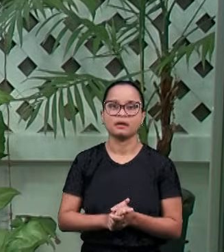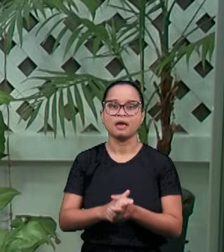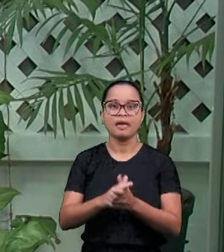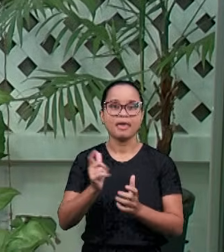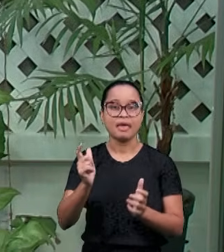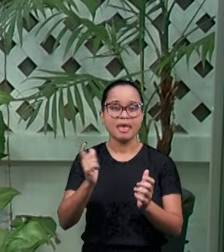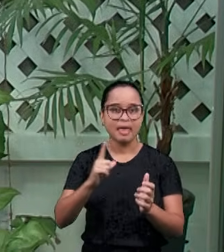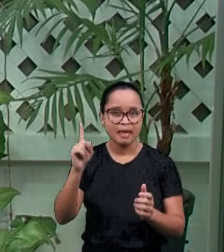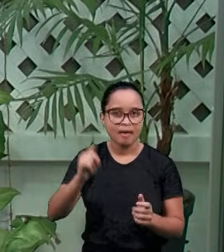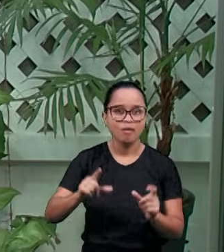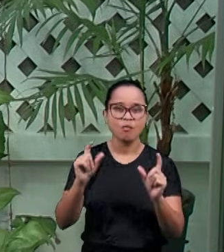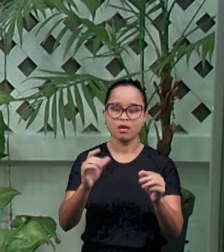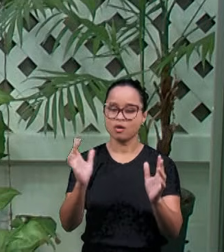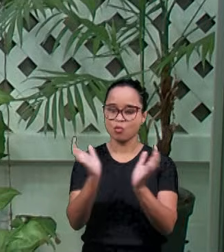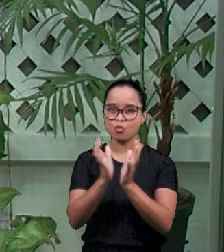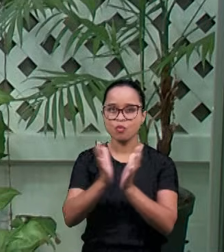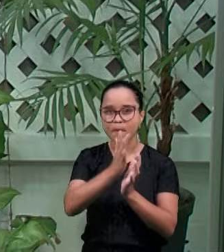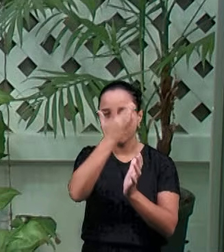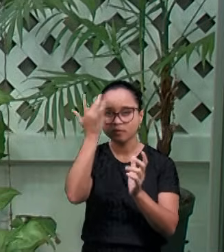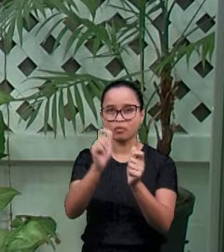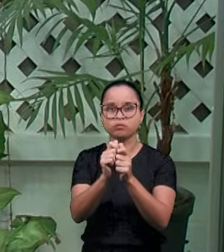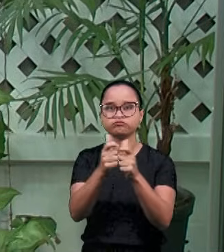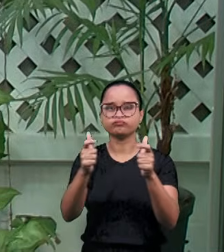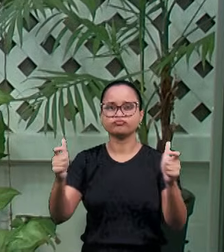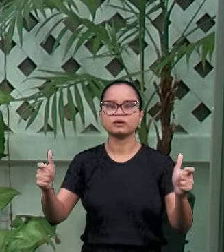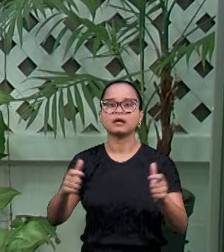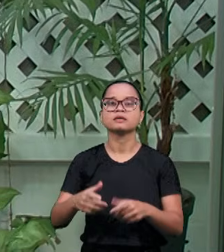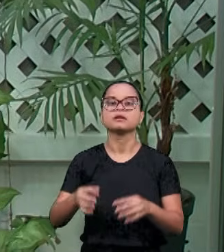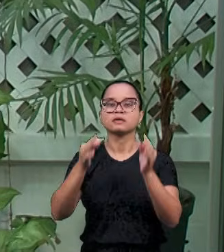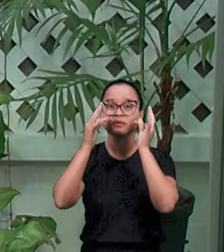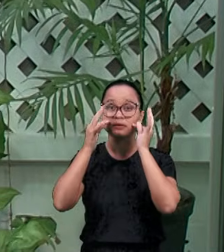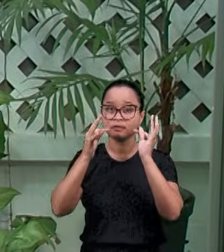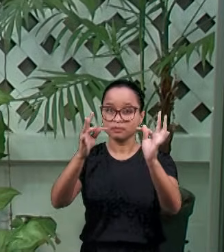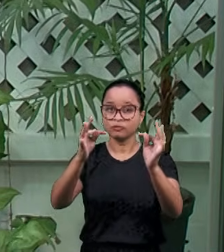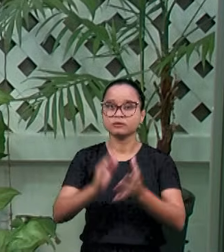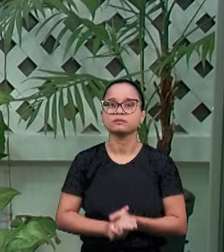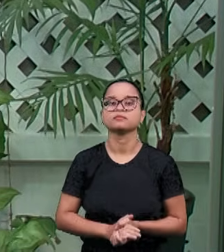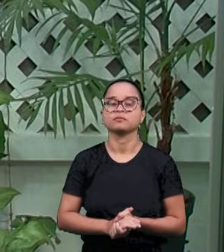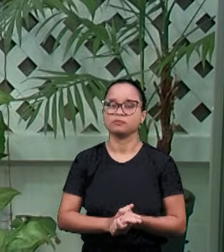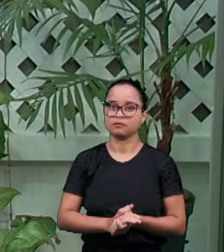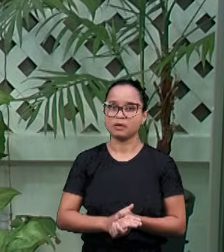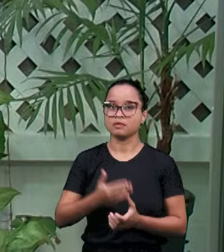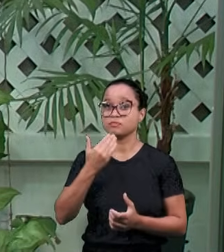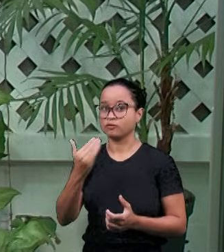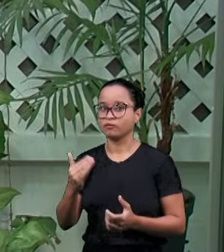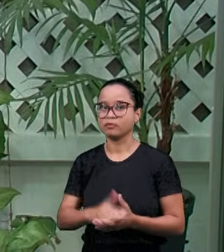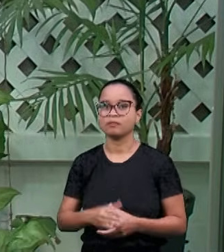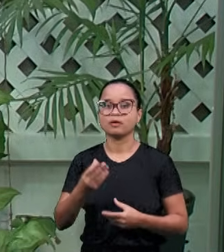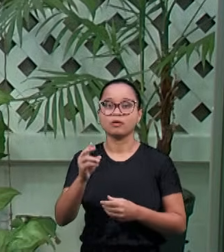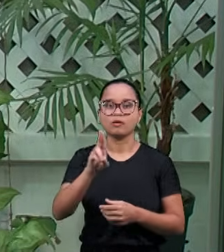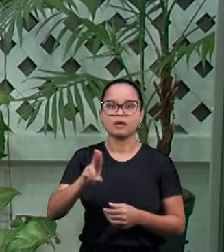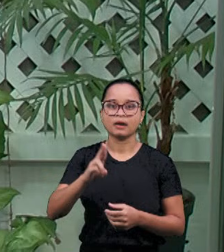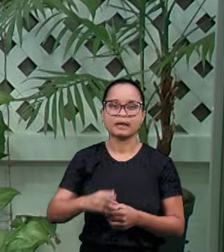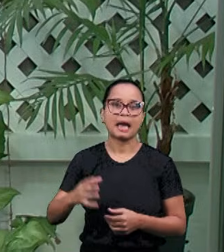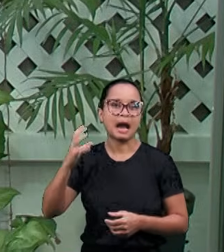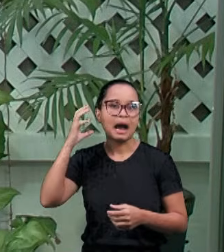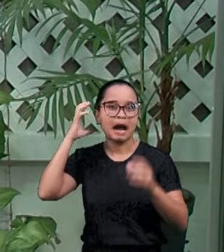quantité énorme, immense. Et cette sœur va donner un témoignage à ma demande ce jour par la radio